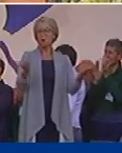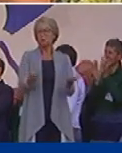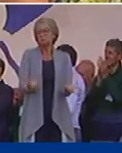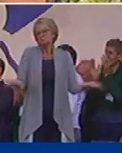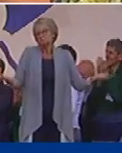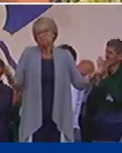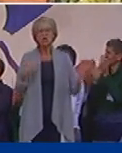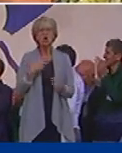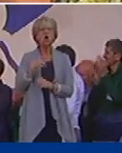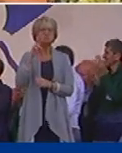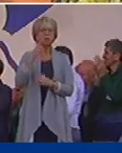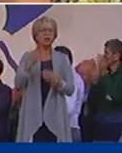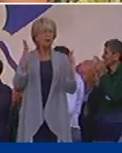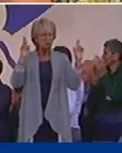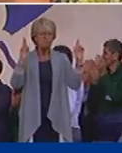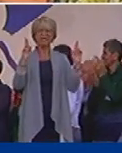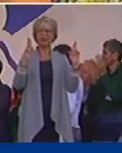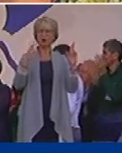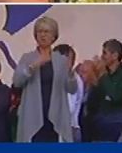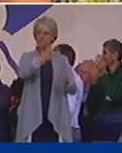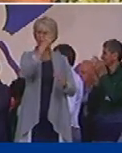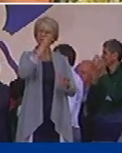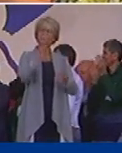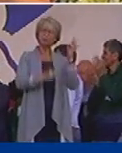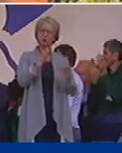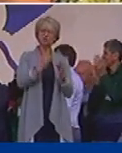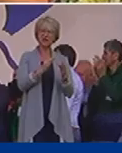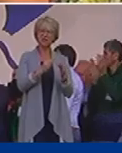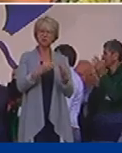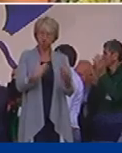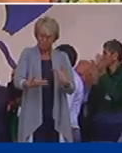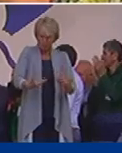Spero di essere processato il prima possibile